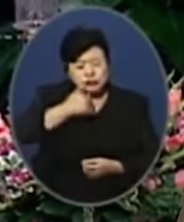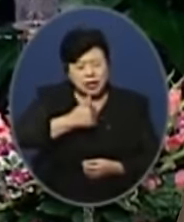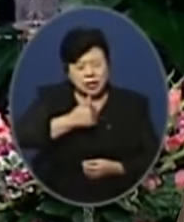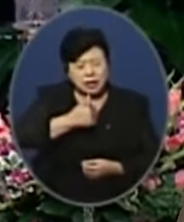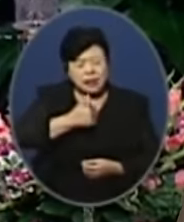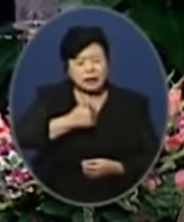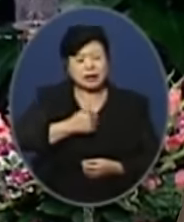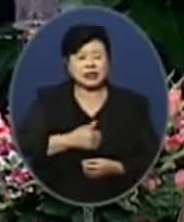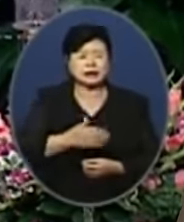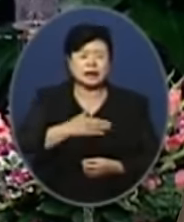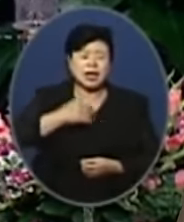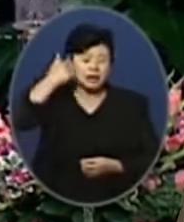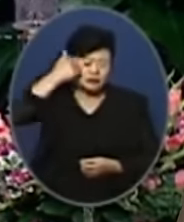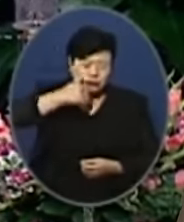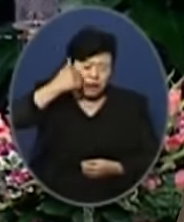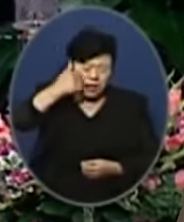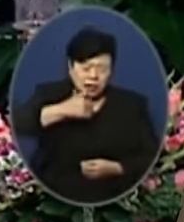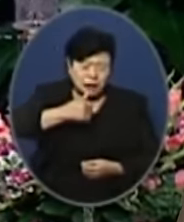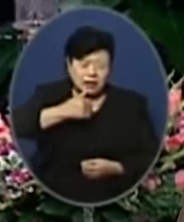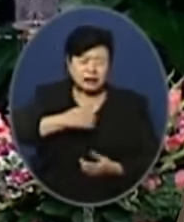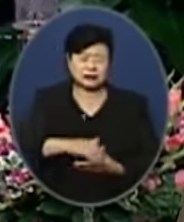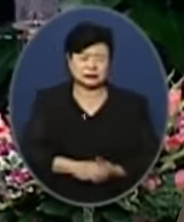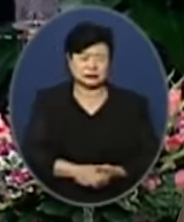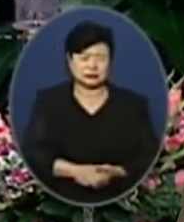것입니다. 내가 누구냐?